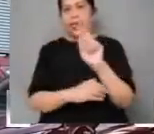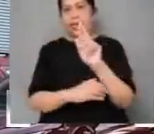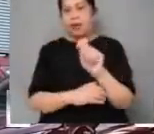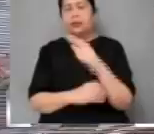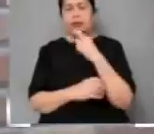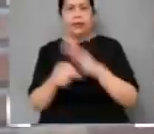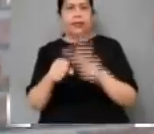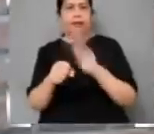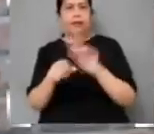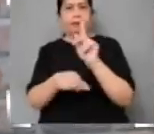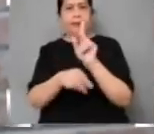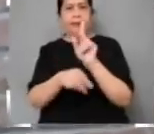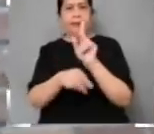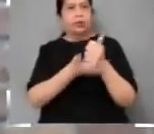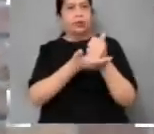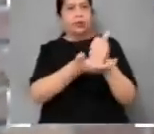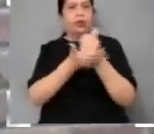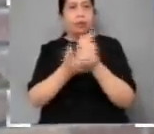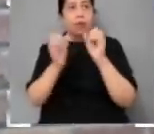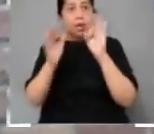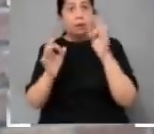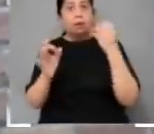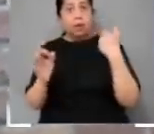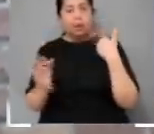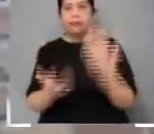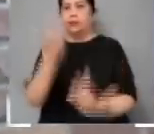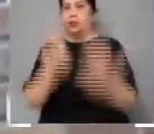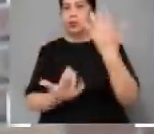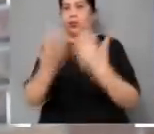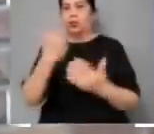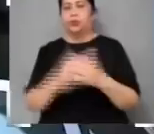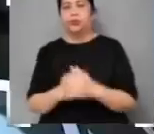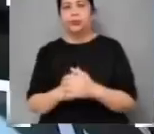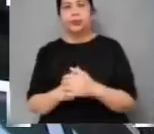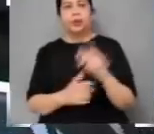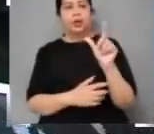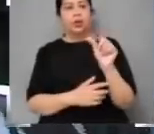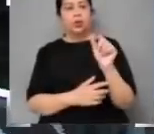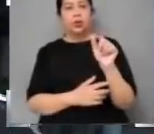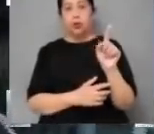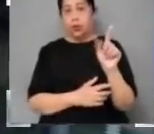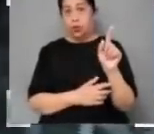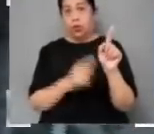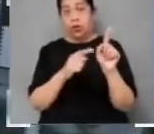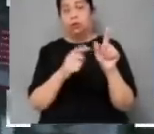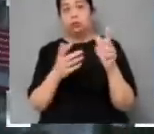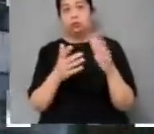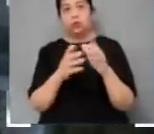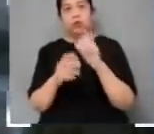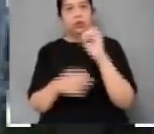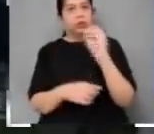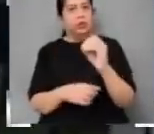nilang re-responde sakaling magkasunog. Pumasok ang 2021 ay zero fire incident